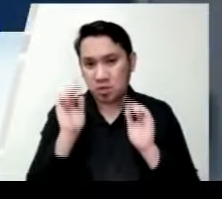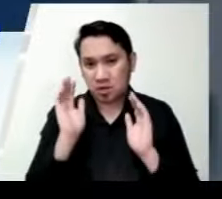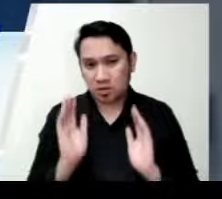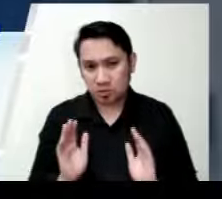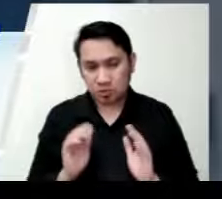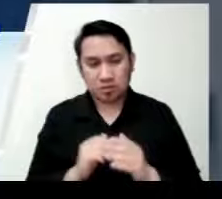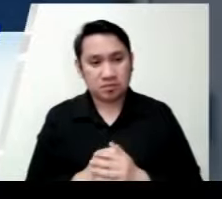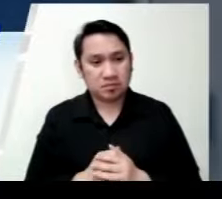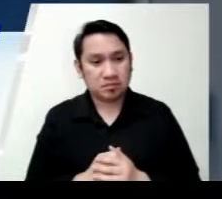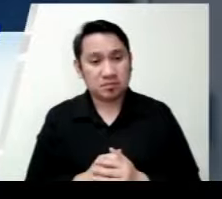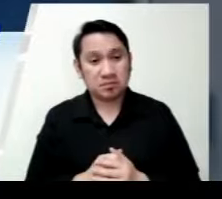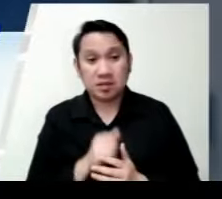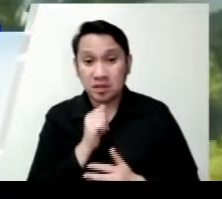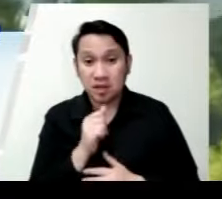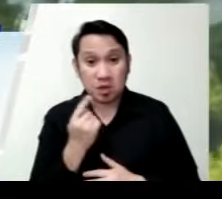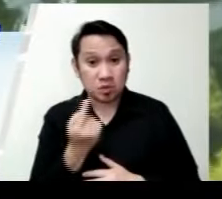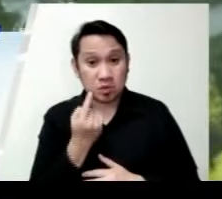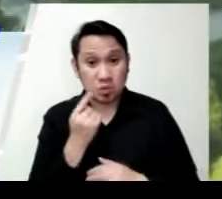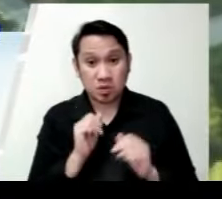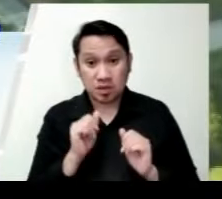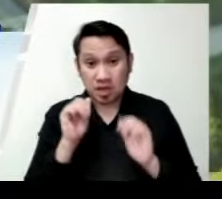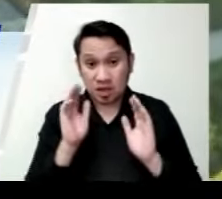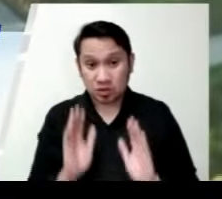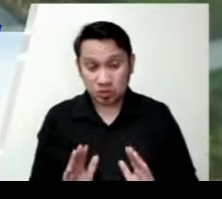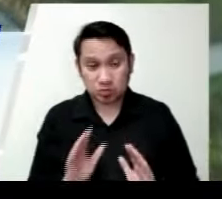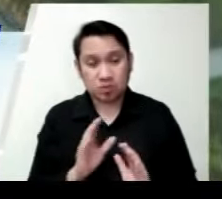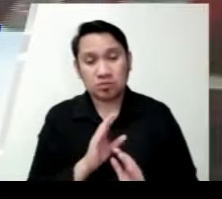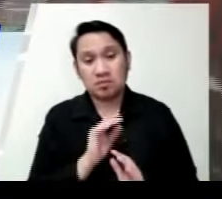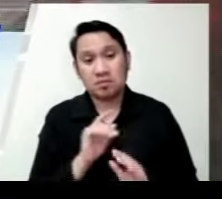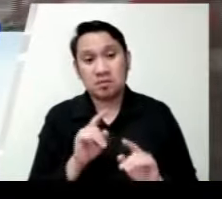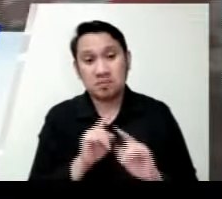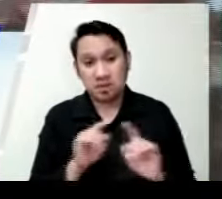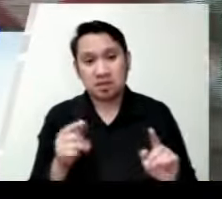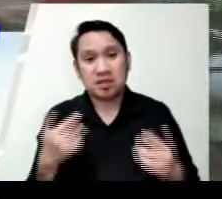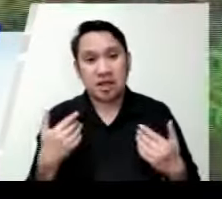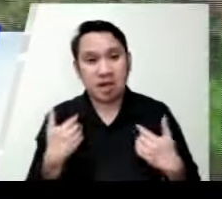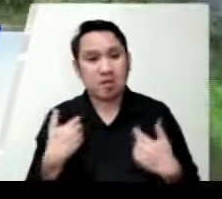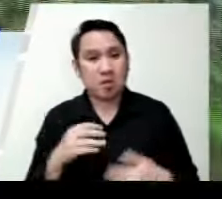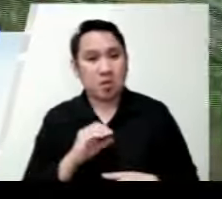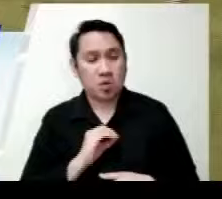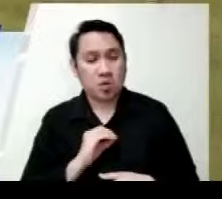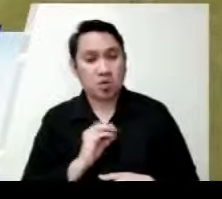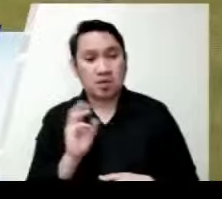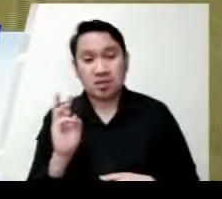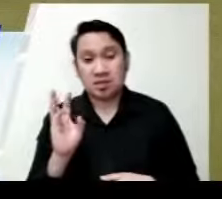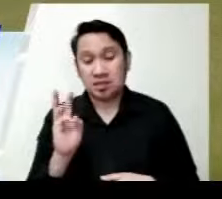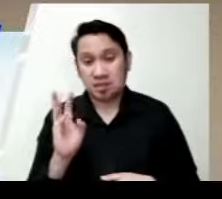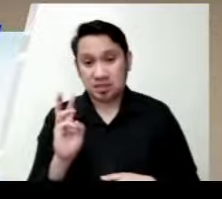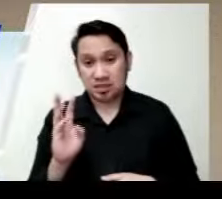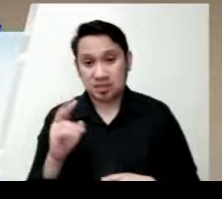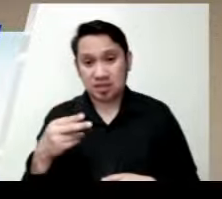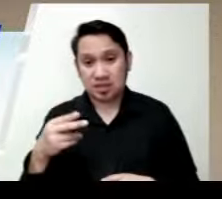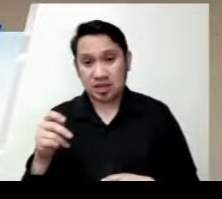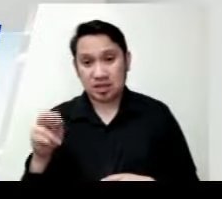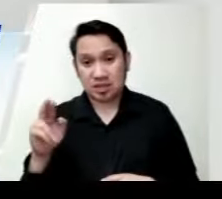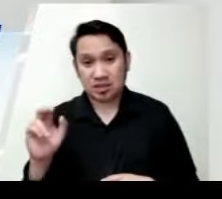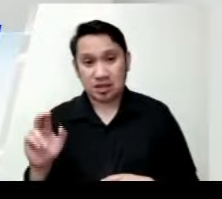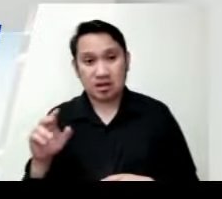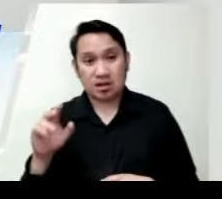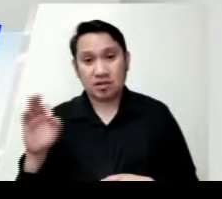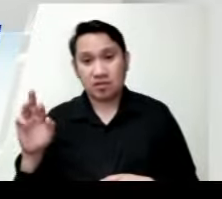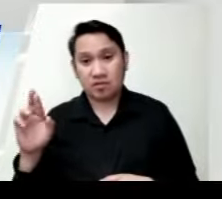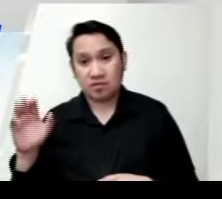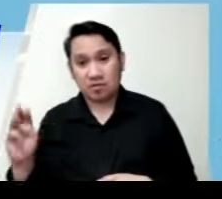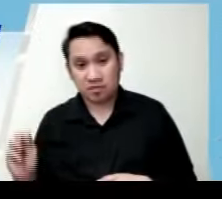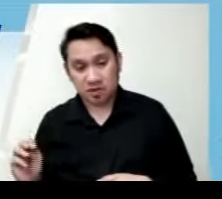pagiging artista at endorser, proud owner din si Bea ng isang 16-hectare farm sa Zambales at mayroon ding